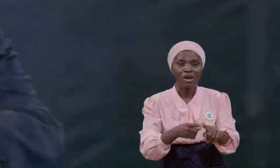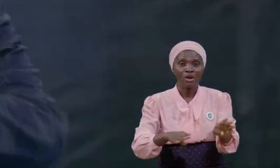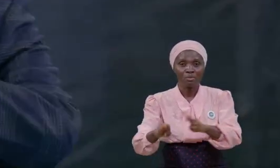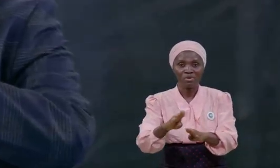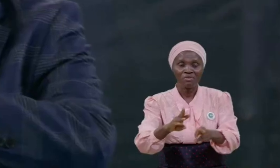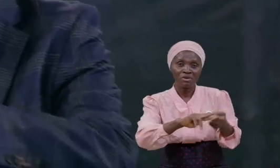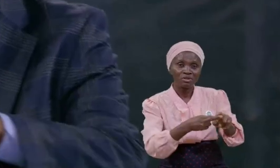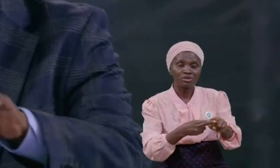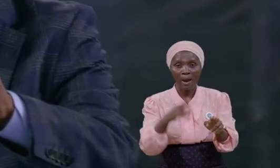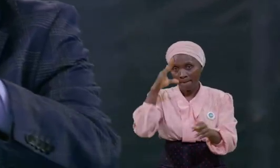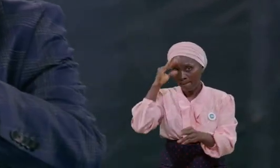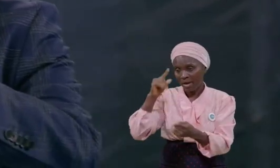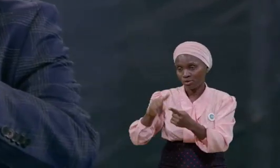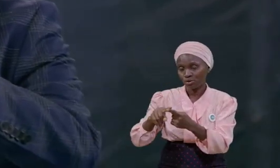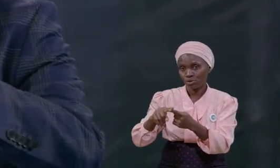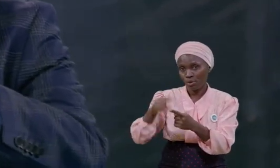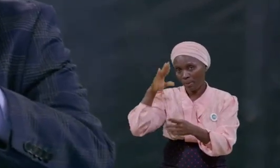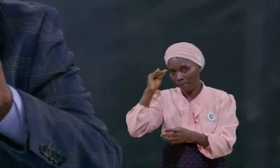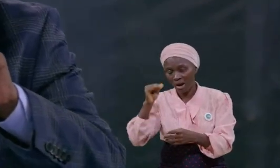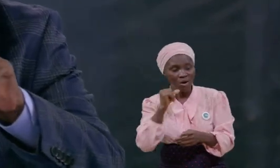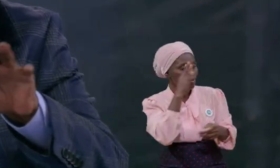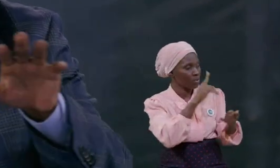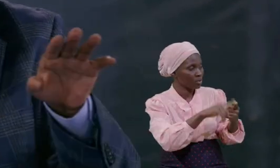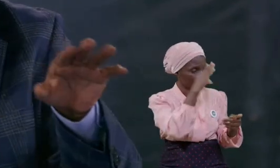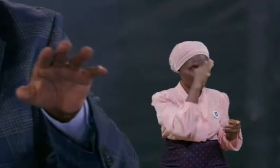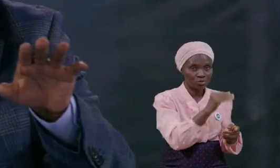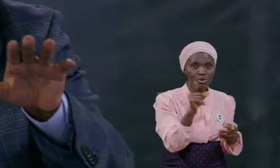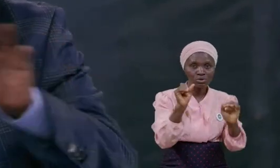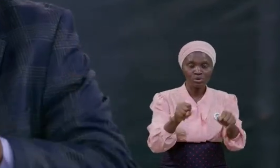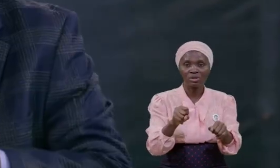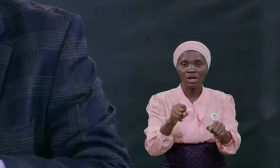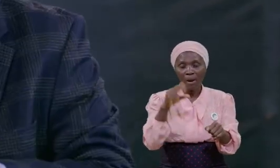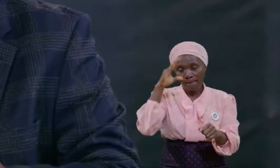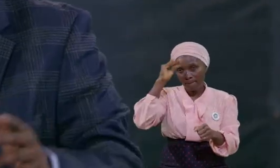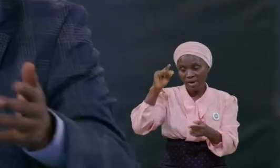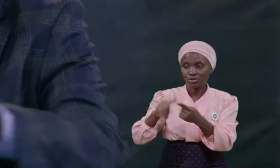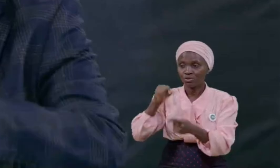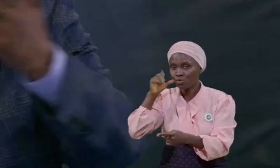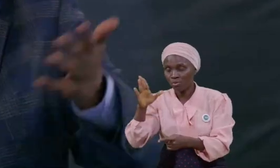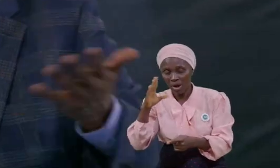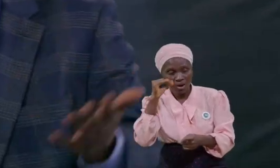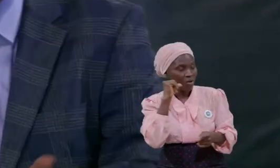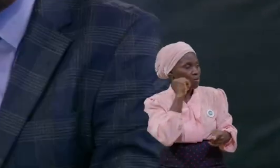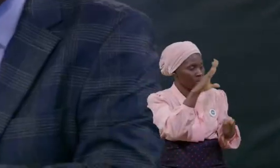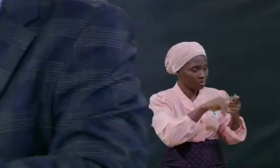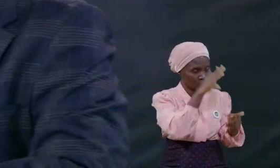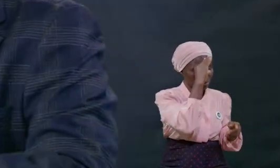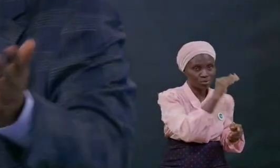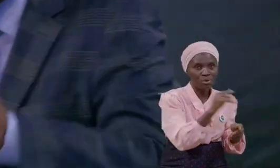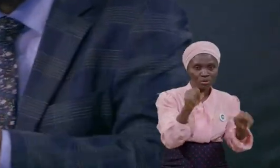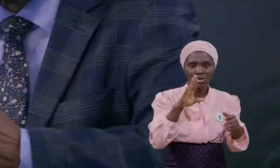vous pouvez être complètement un chrétien sans aucune chose sale